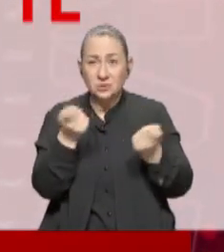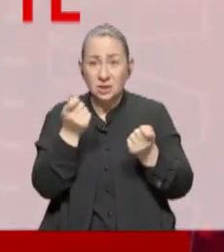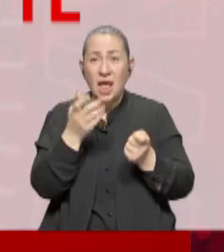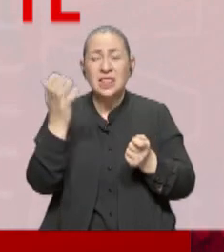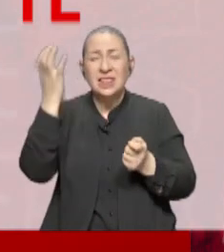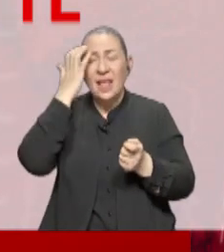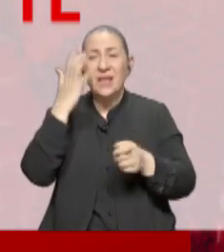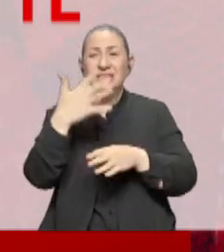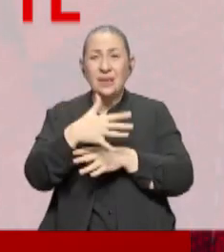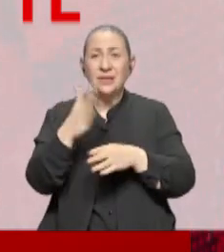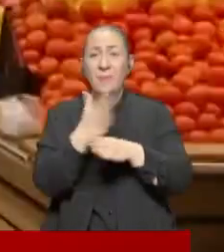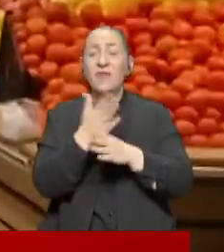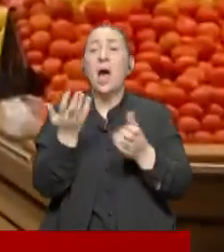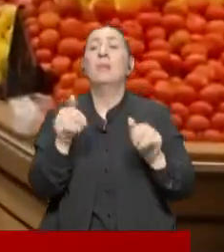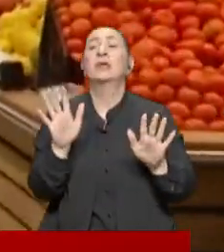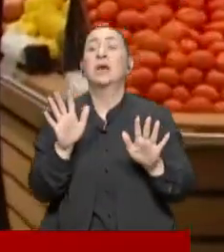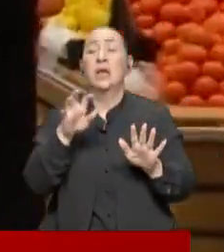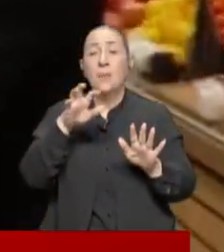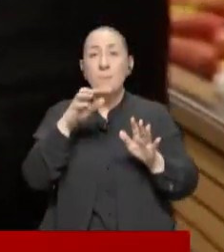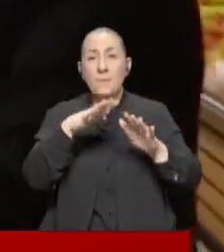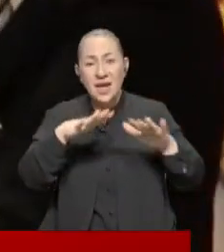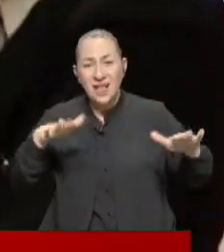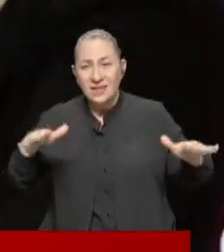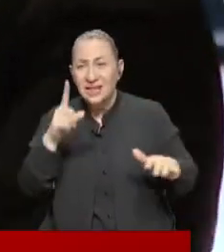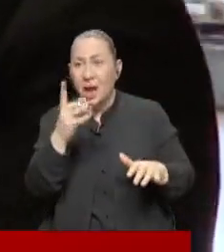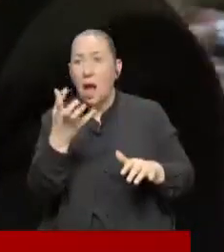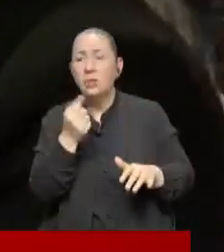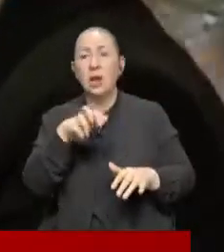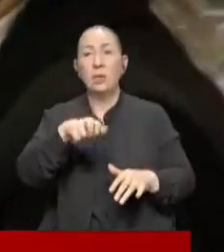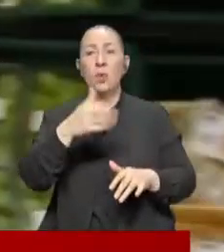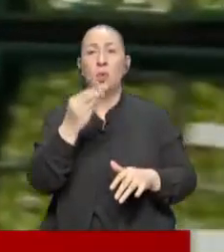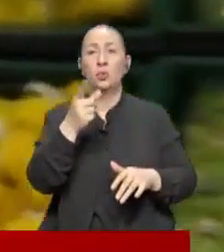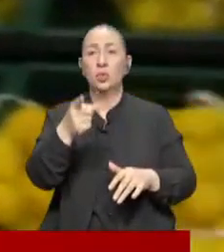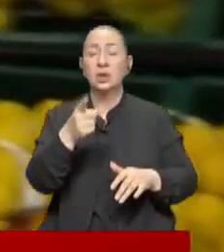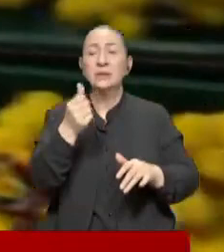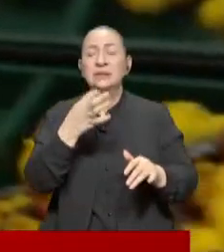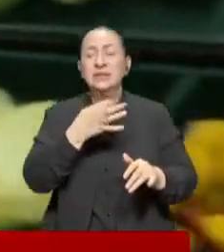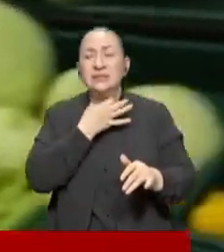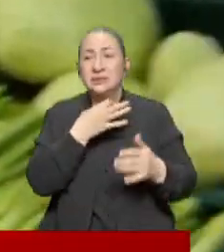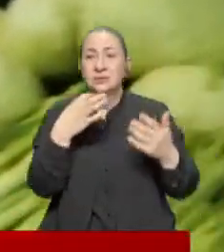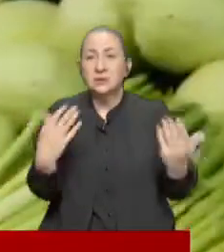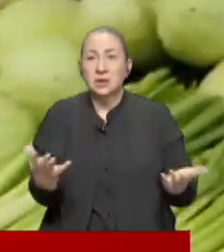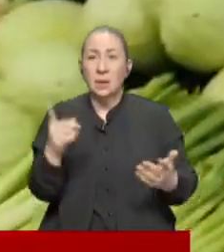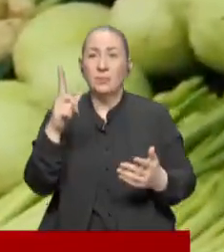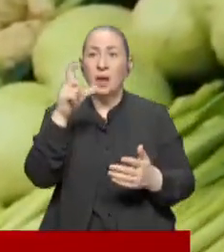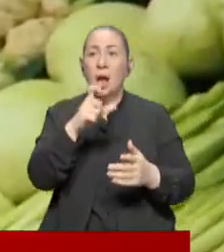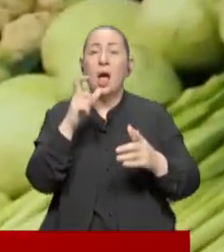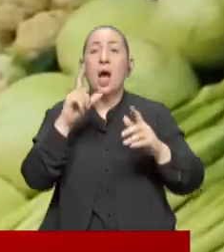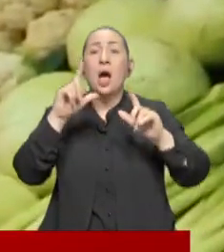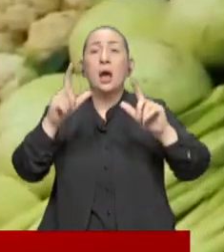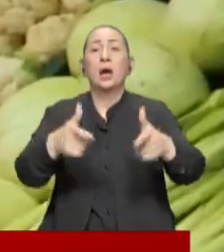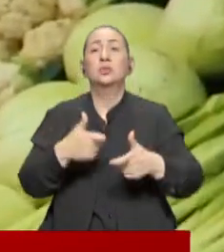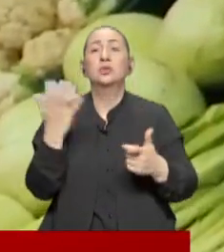En temel sebze meyveleri alamadı. Manav reyonundan tek alabildiği limon oldu. Dar gelirli zaten aylık